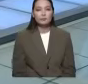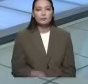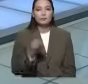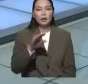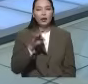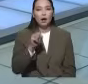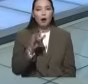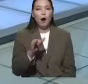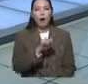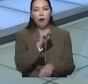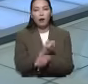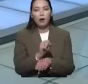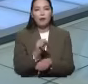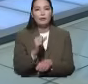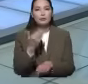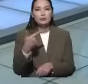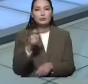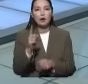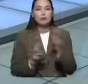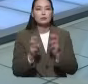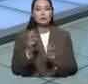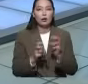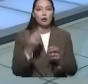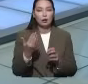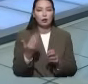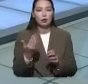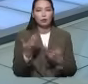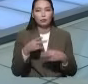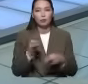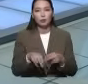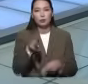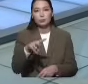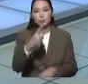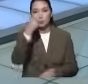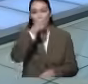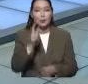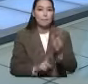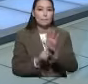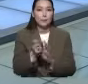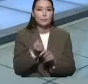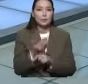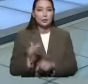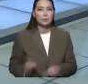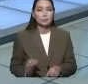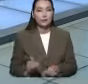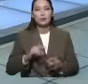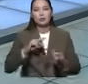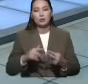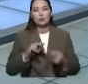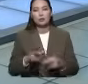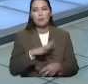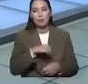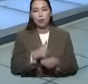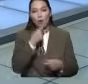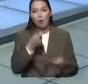Атырауда тоқтап қалған газ өңдеу зауытының құрылысына жан бітті. 2021 жылы басталып бірнеше мердігер ауысқан еді. Былтыр қыркүйектен